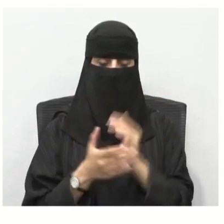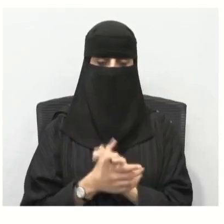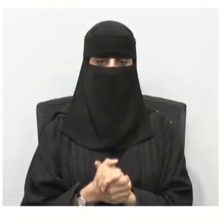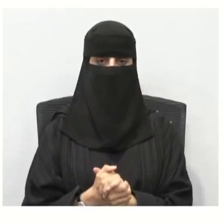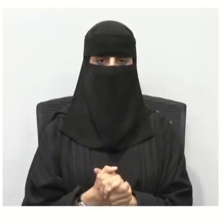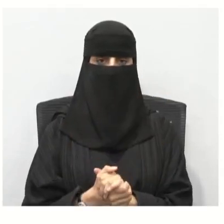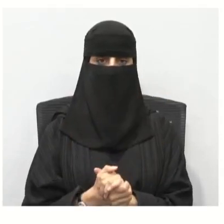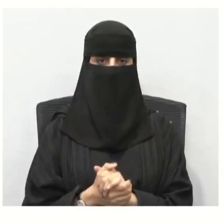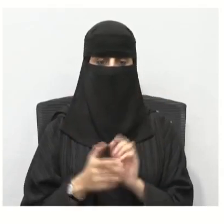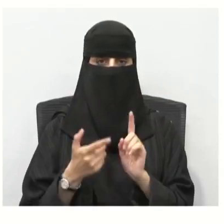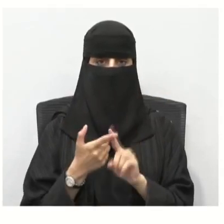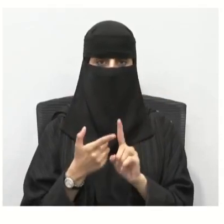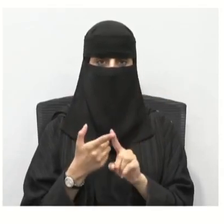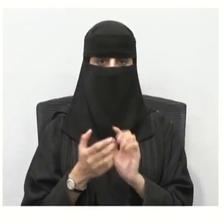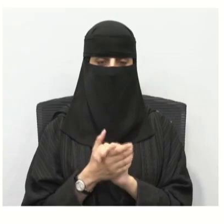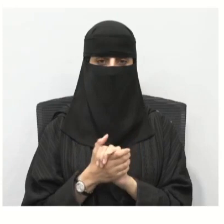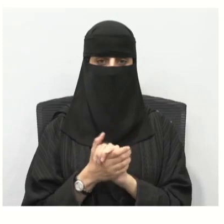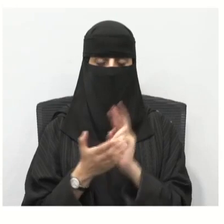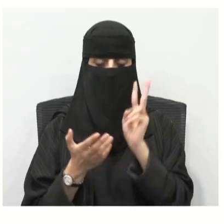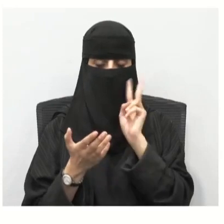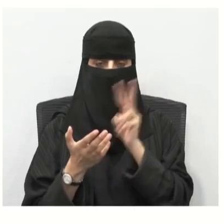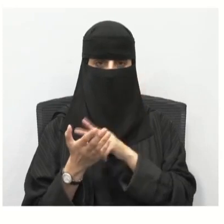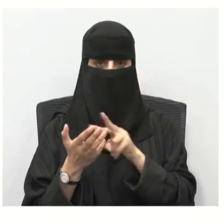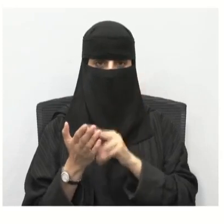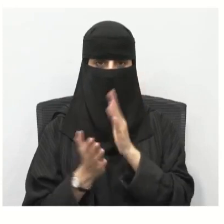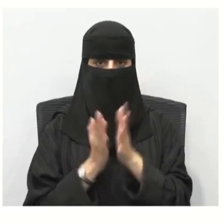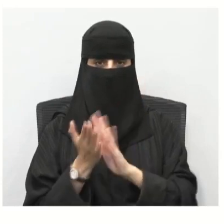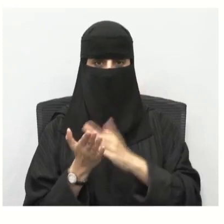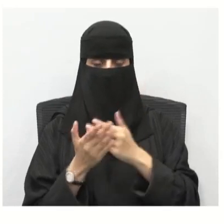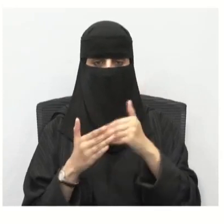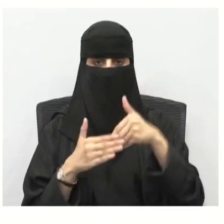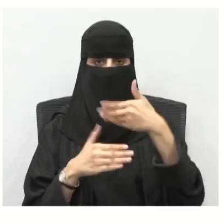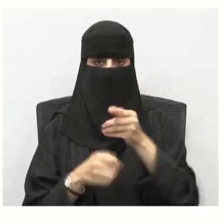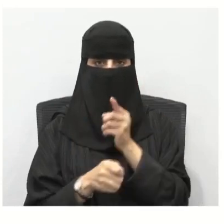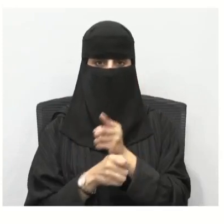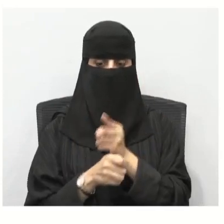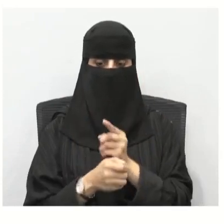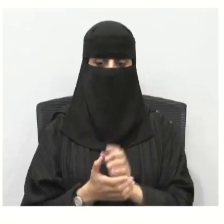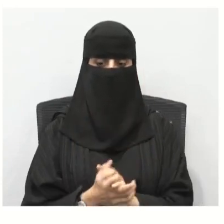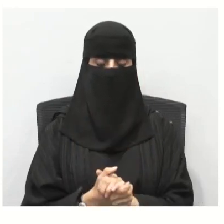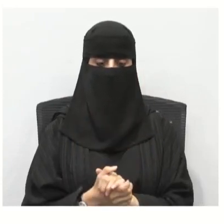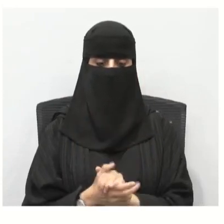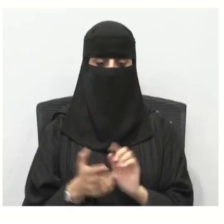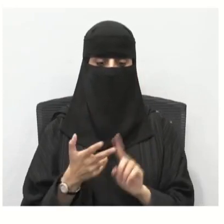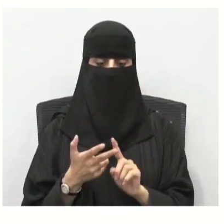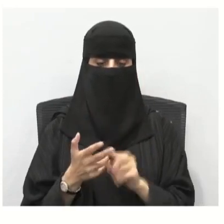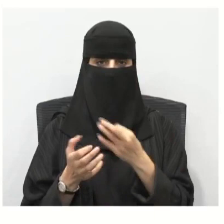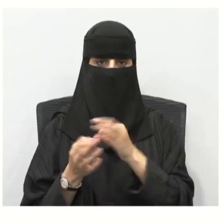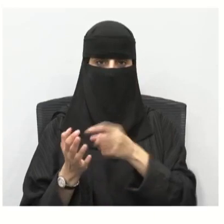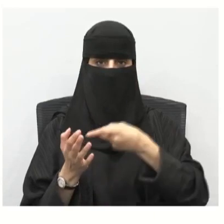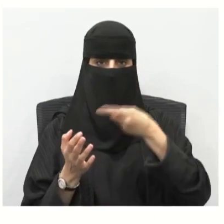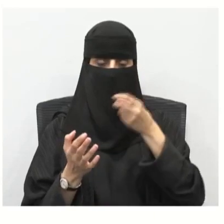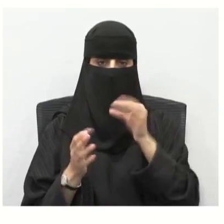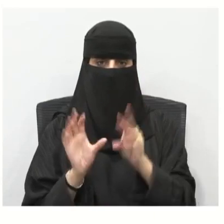صامته ثانيا ترديد القراءه بعد المعلمه ثالثا تعرف